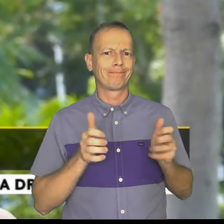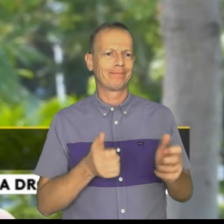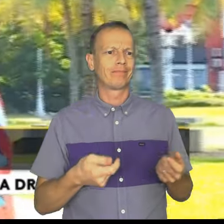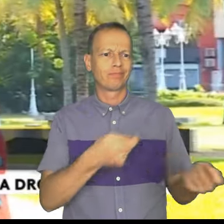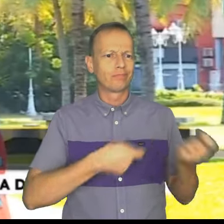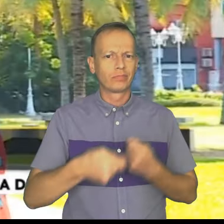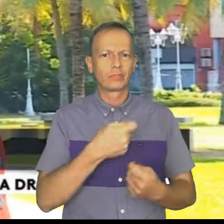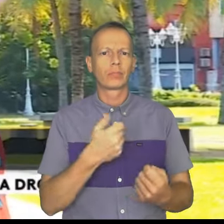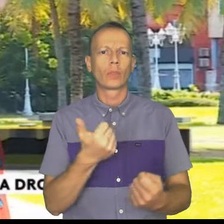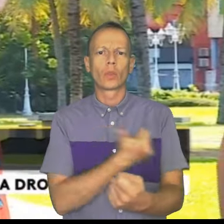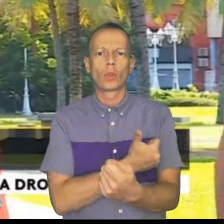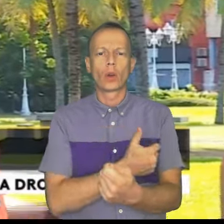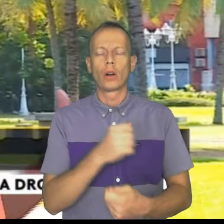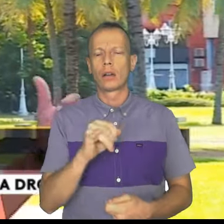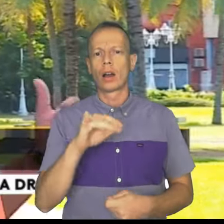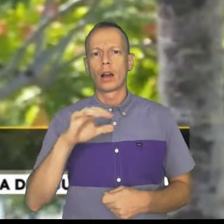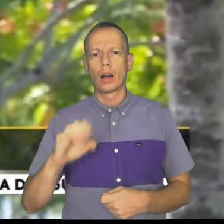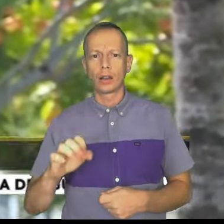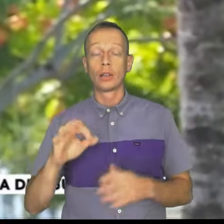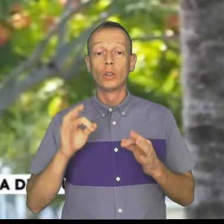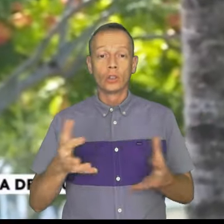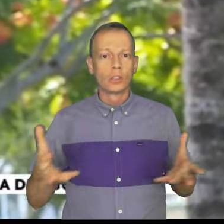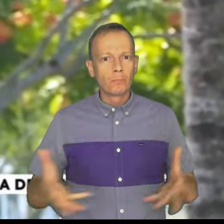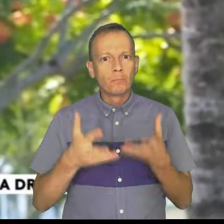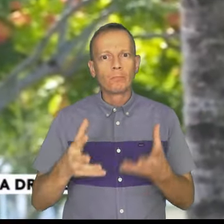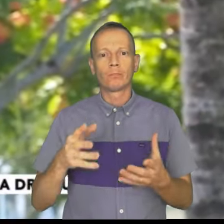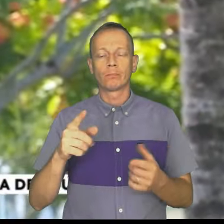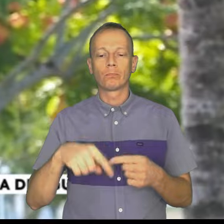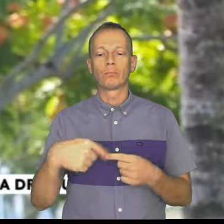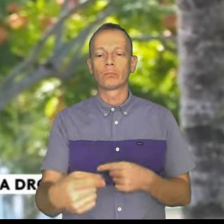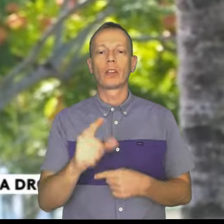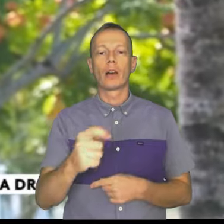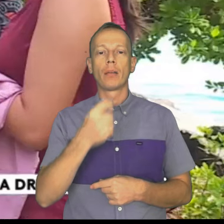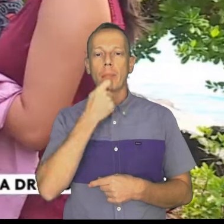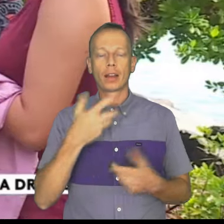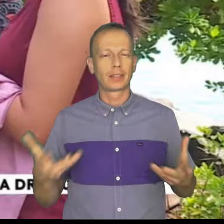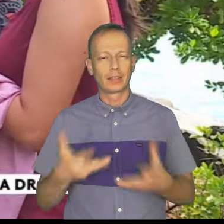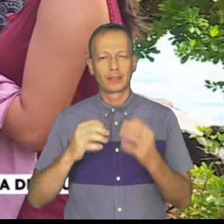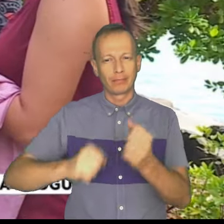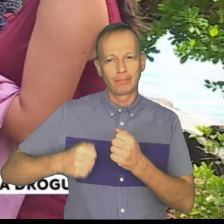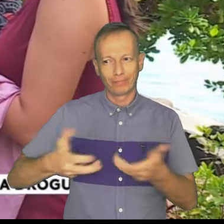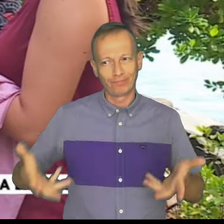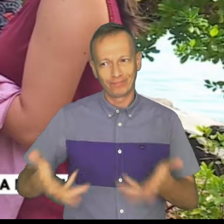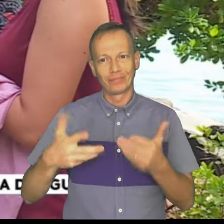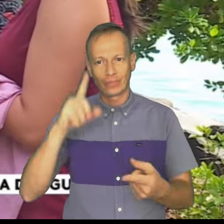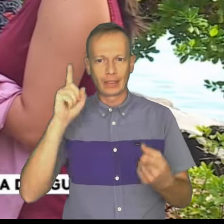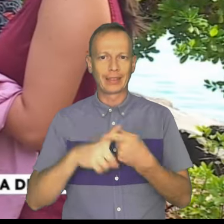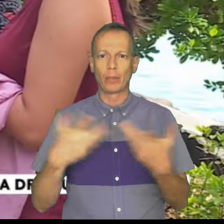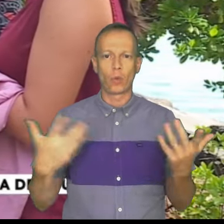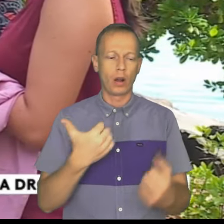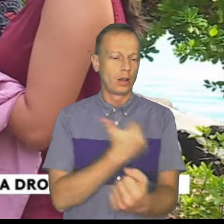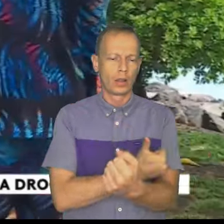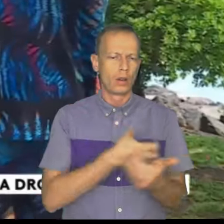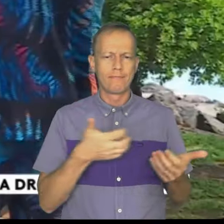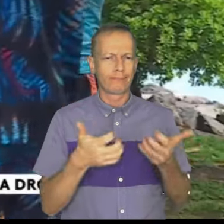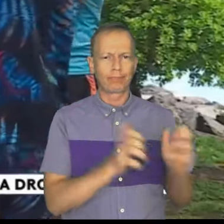juste un parcours de sensibilisation des rameurs prévus le 20 mars prochain. Le slogan « Drogue et Vaha » ne rame pas ensemble. Le